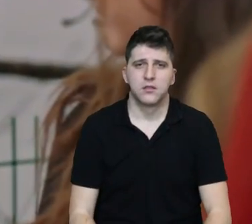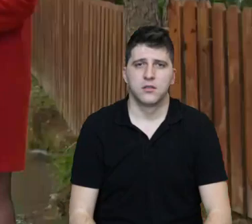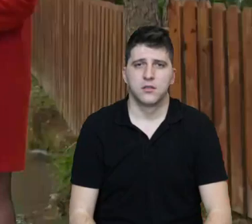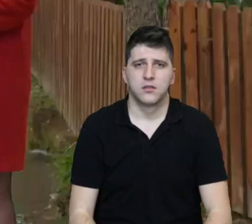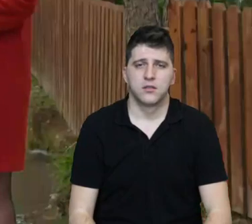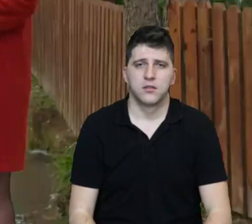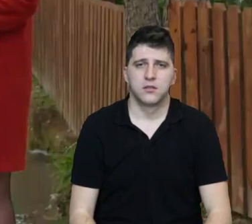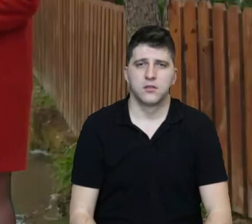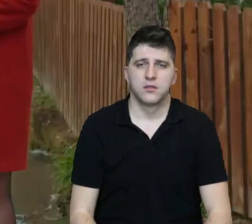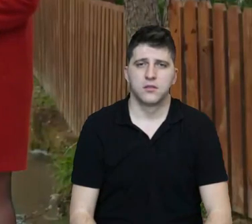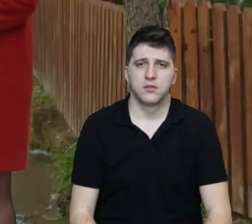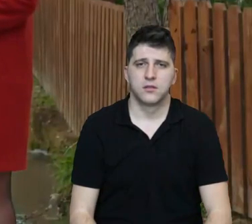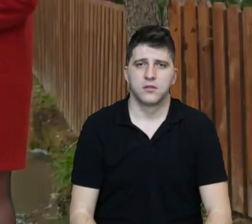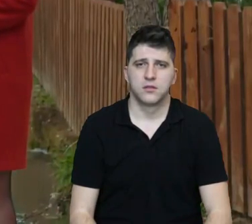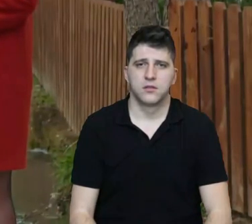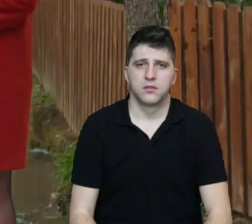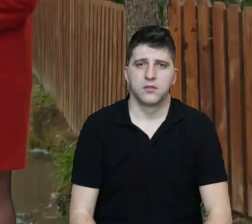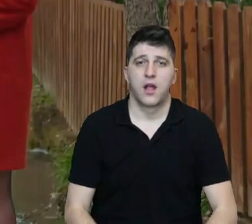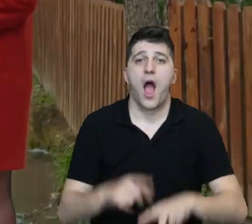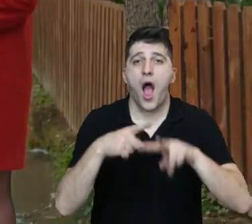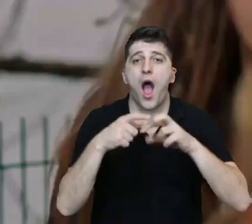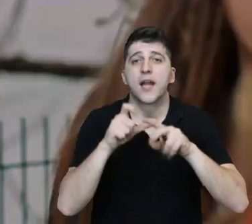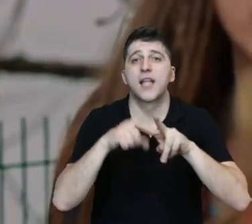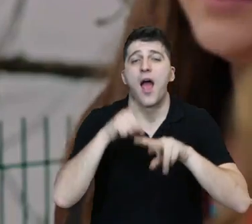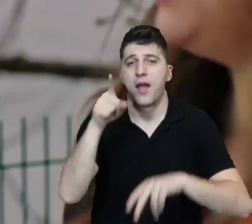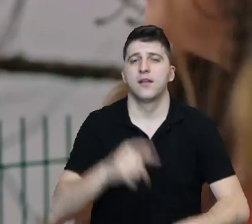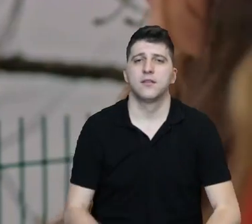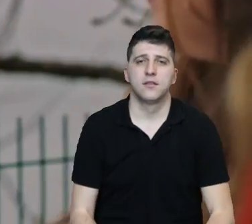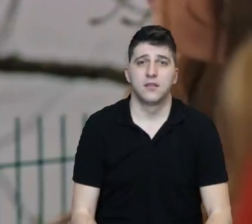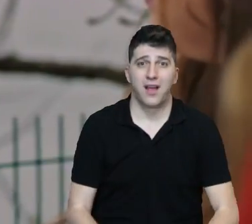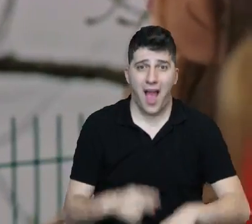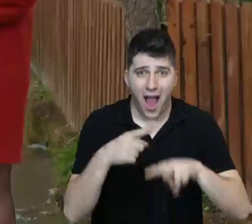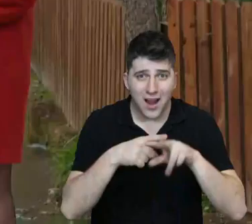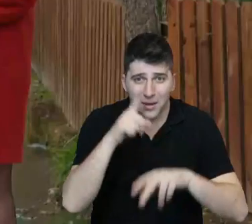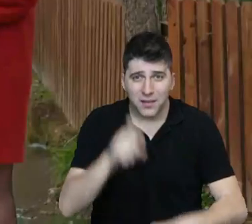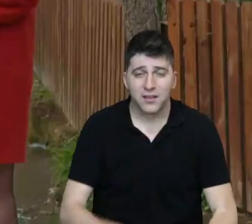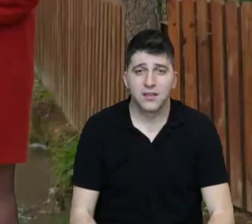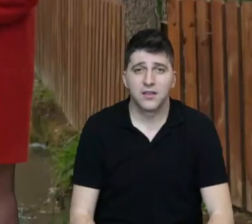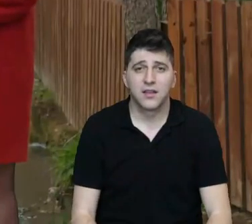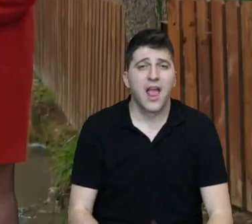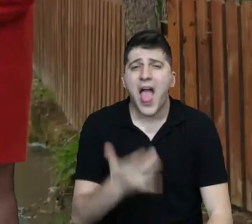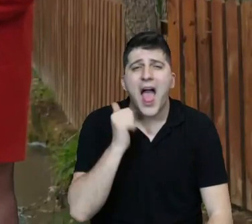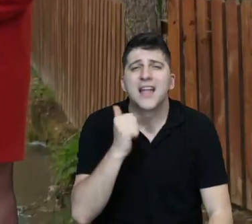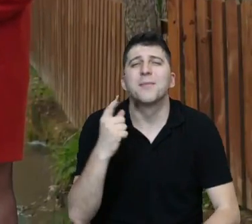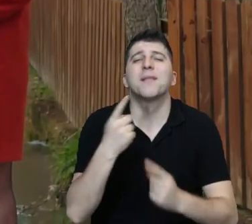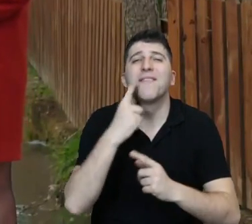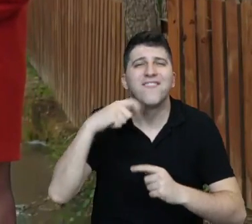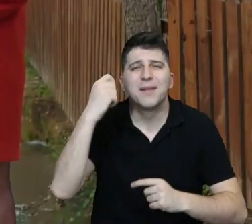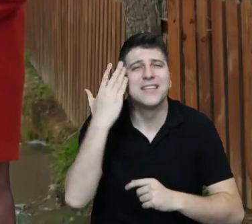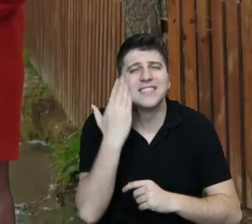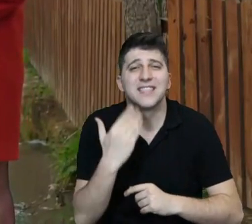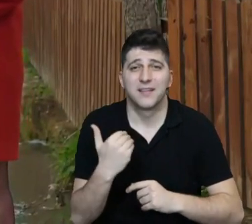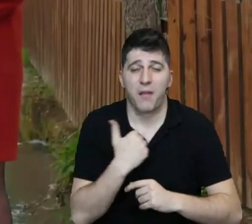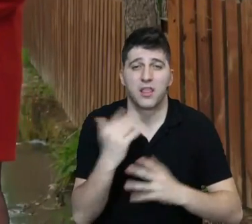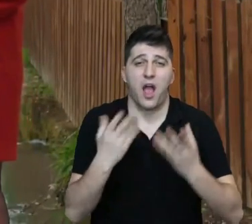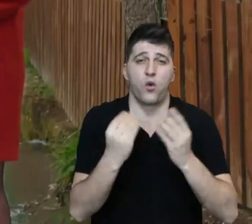işaret parmağını salladı. Arda. Arda mı? Hani her zaman demez miydi bir film izlerken